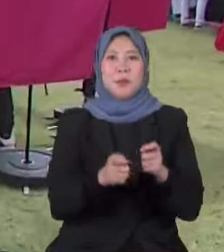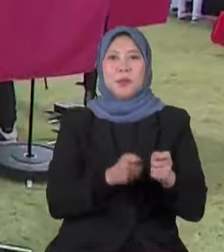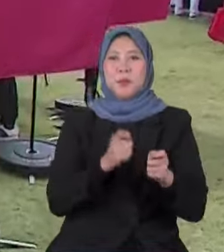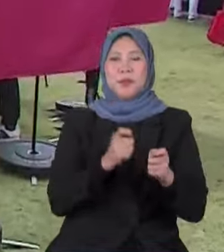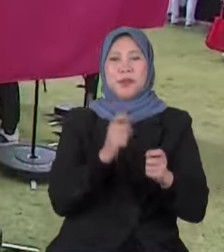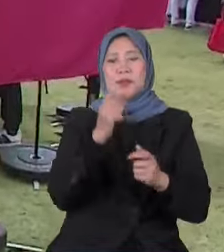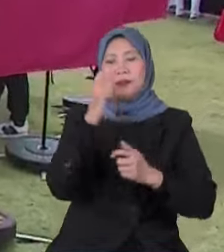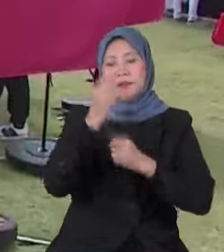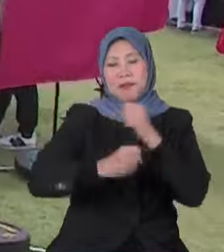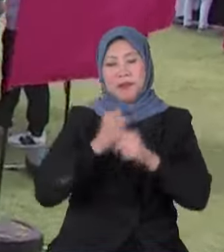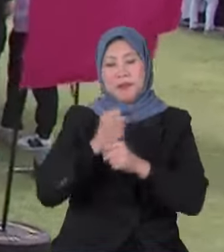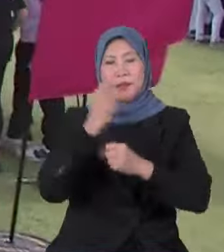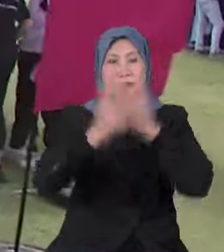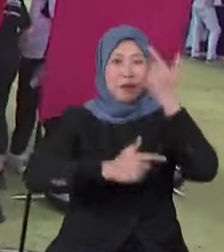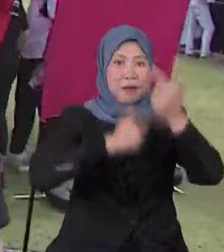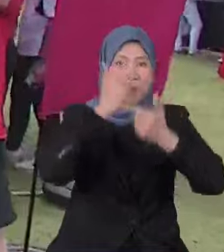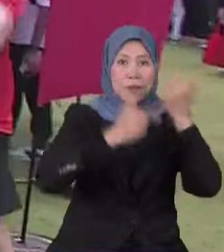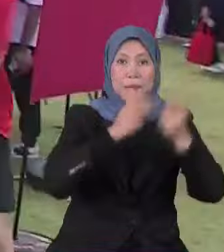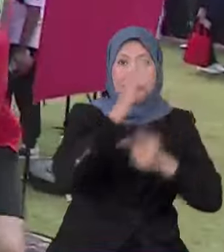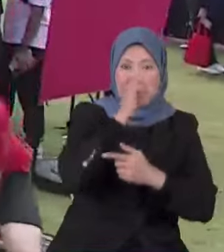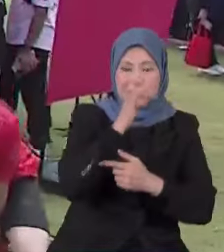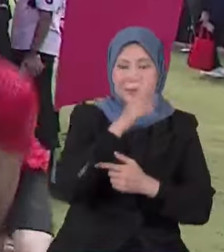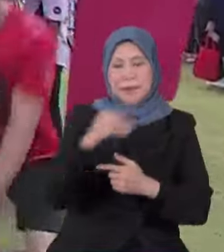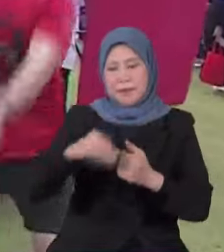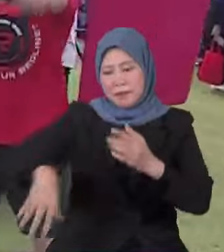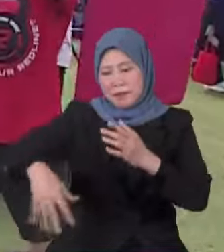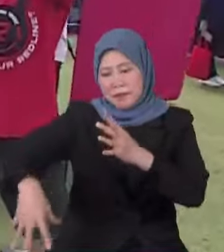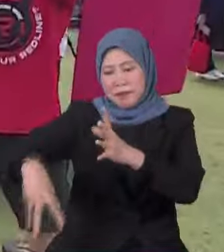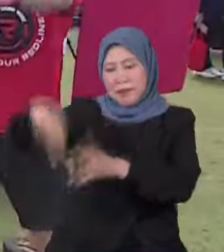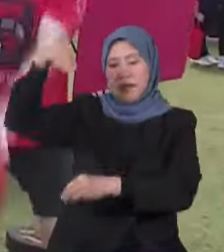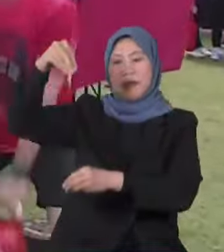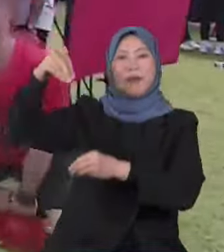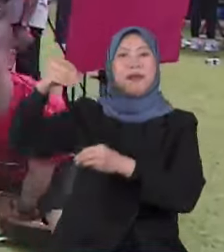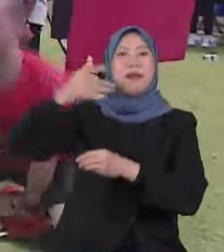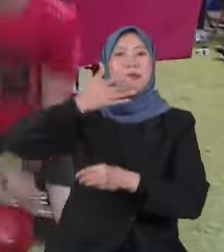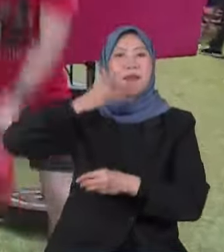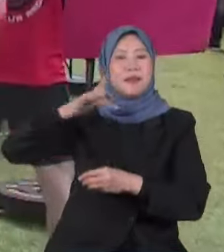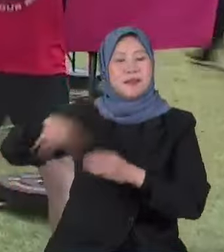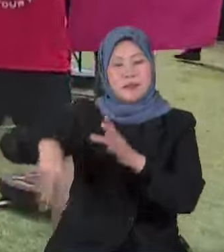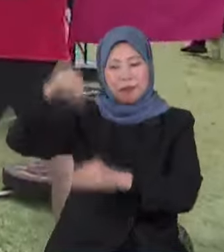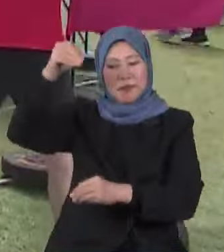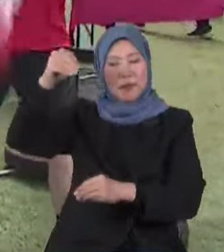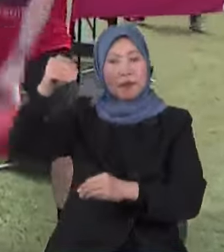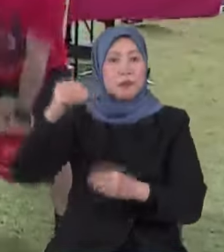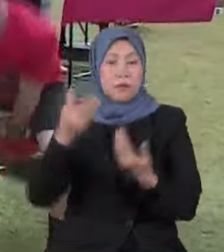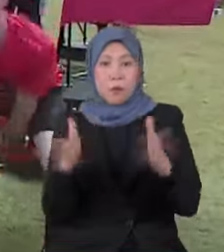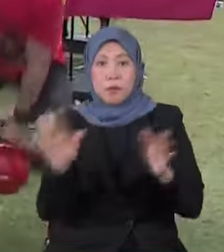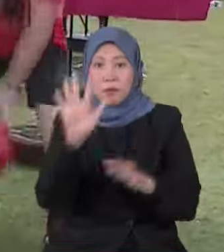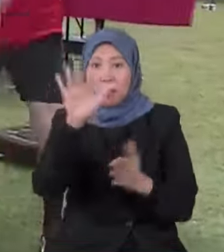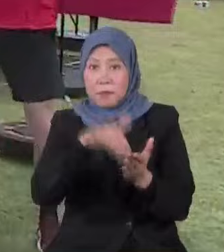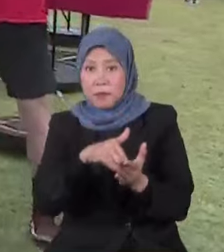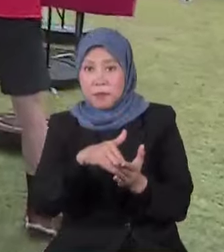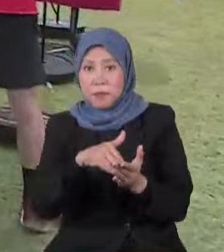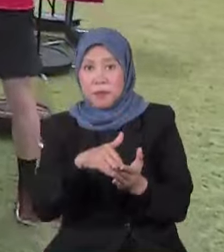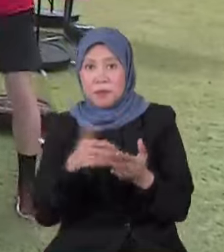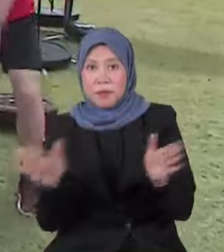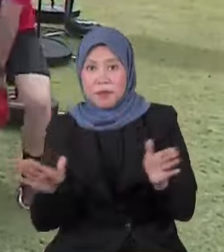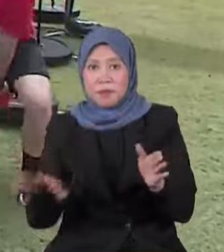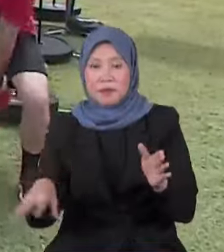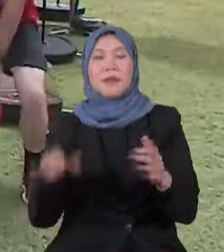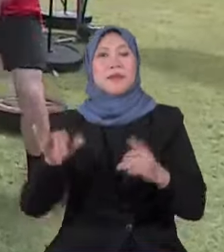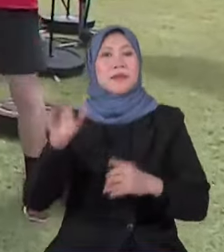Melaka, diskaun Tahun Melawat Melaka dan juga baucer cabutan bertuah. Baucer cabutan bertuah dibuka adakah untuk 5,000 ataupun lebih daripada itu? Kita